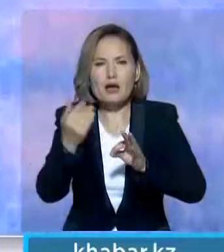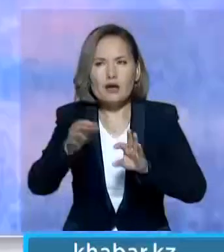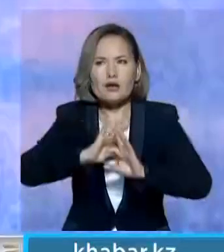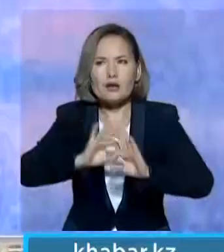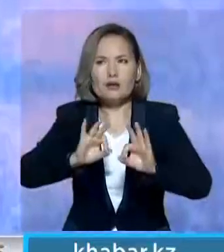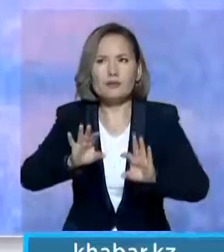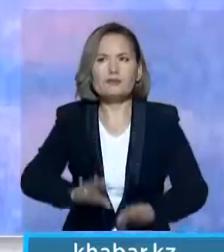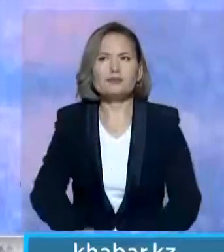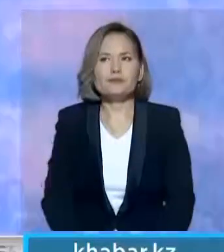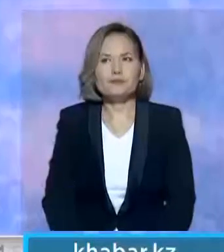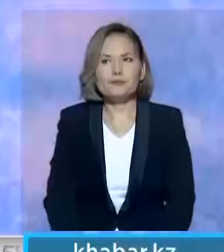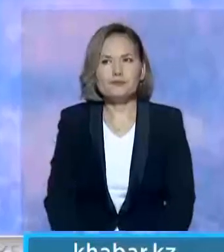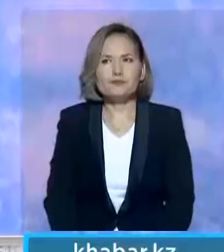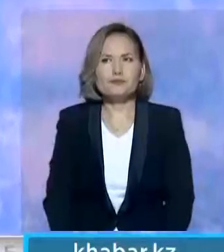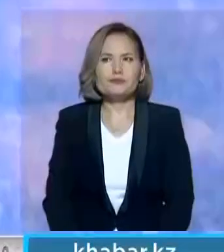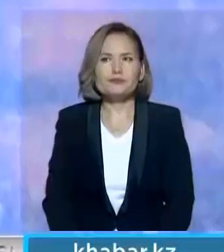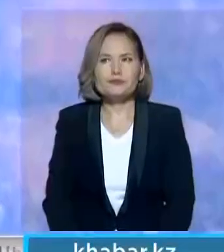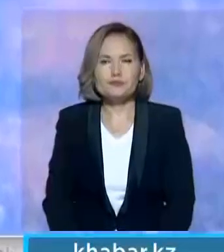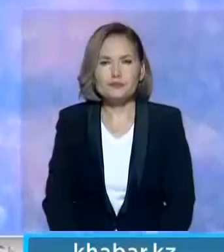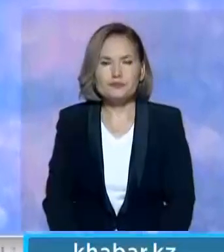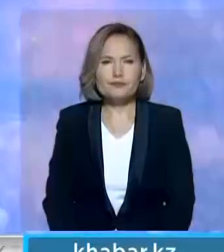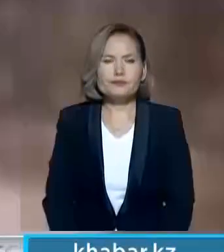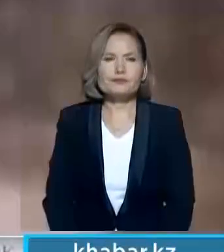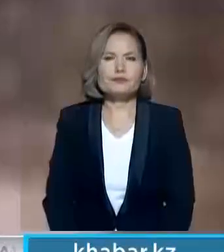Айдарбек Айтмұхамбетұлы баяндасын.